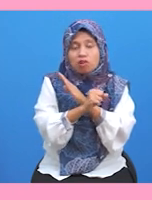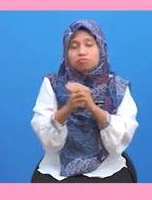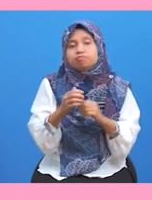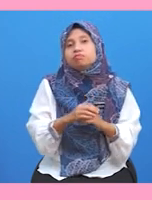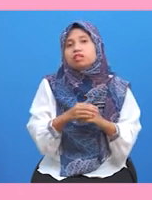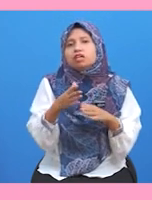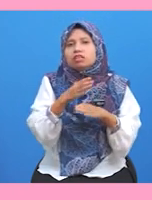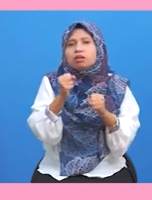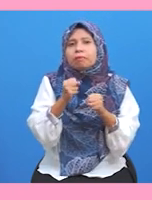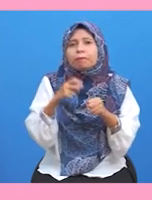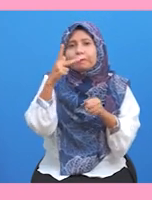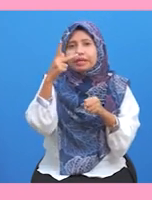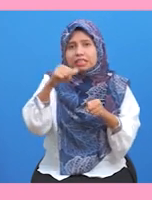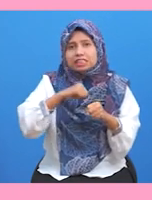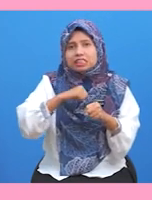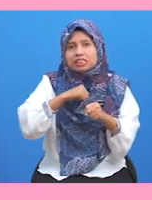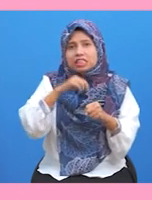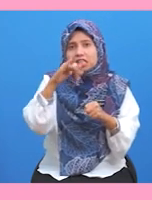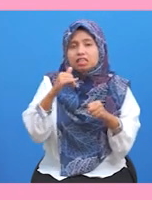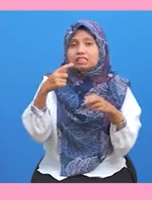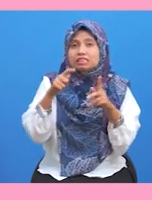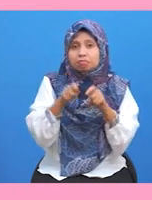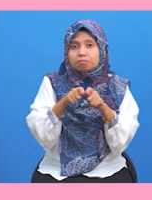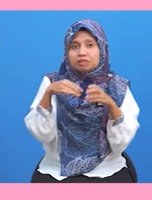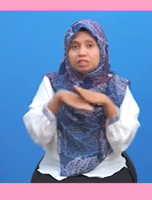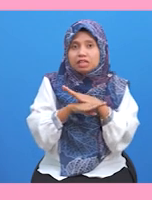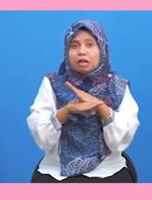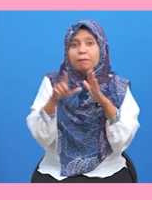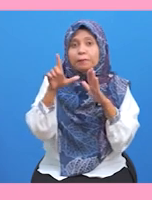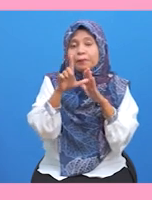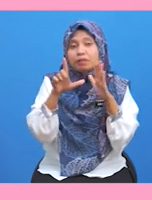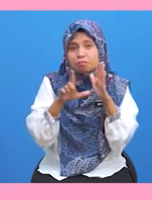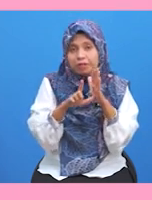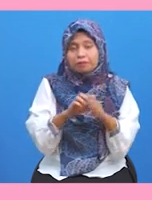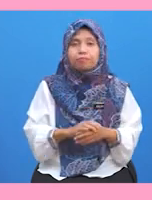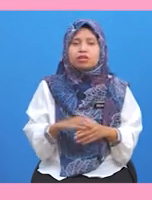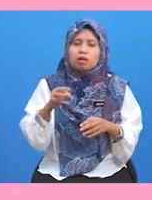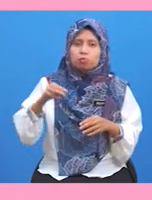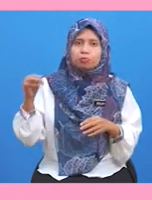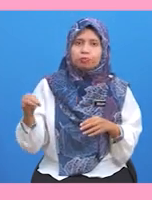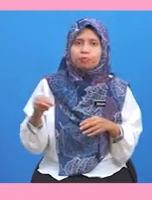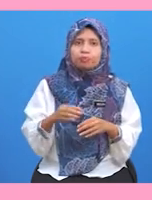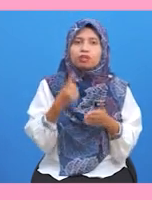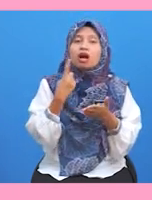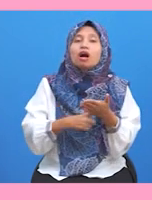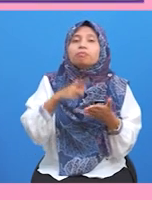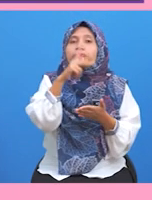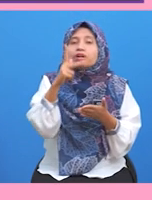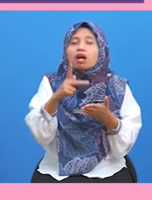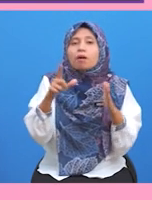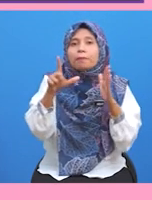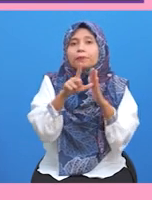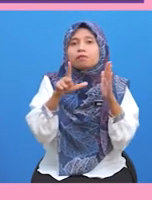mendapatkan pemerintahan sendiri seperti yang termaktub dalam perlembagaan ini. Murid-murid, apakah